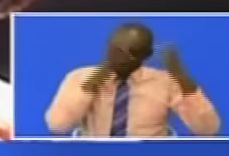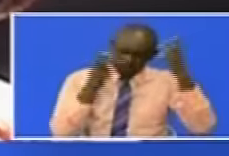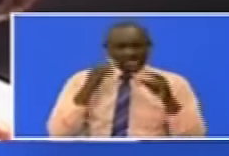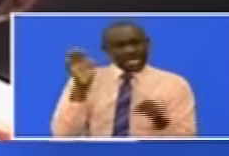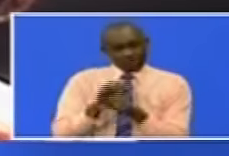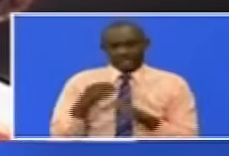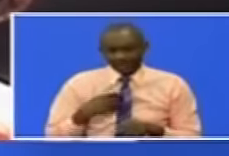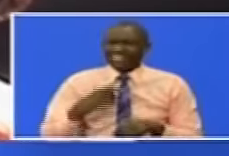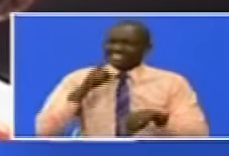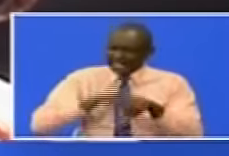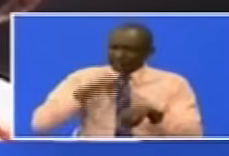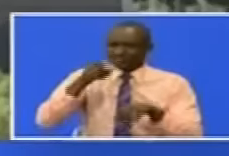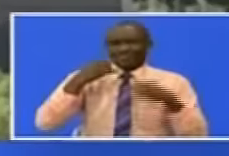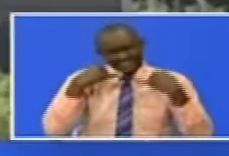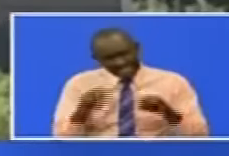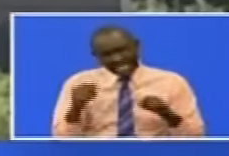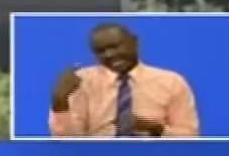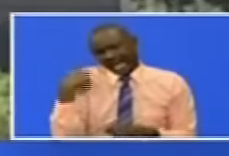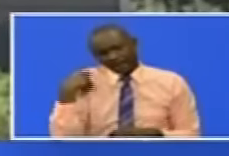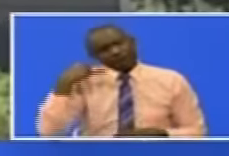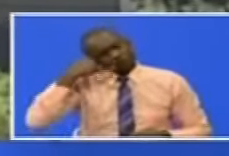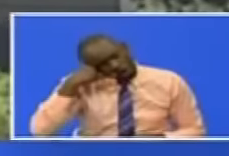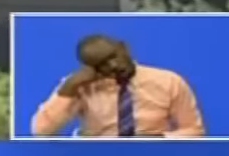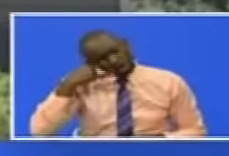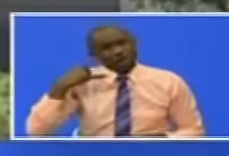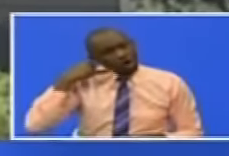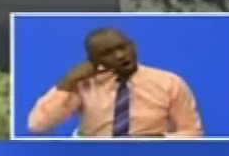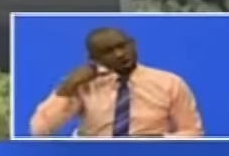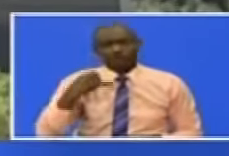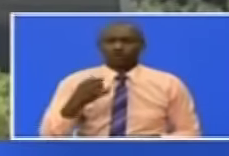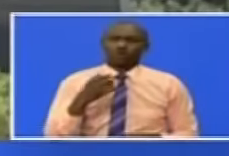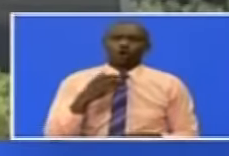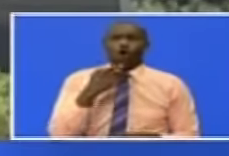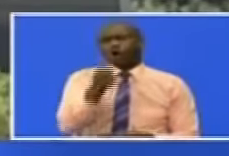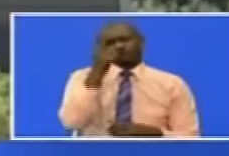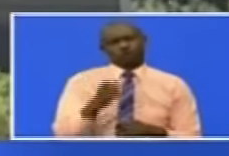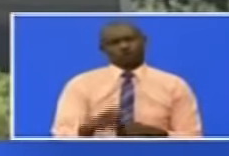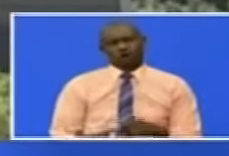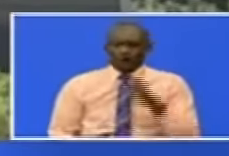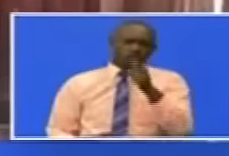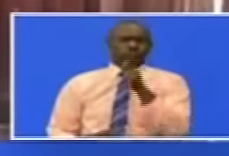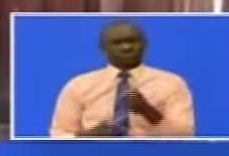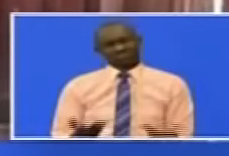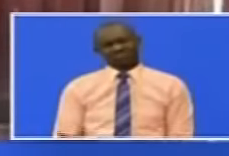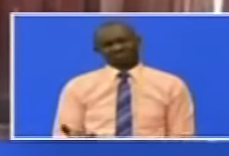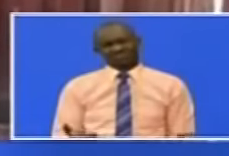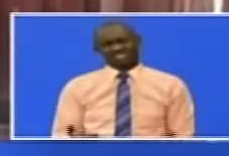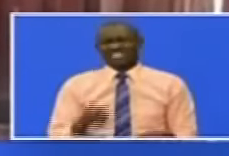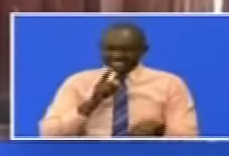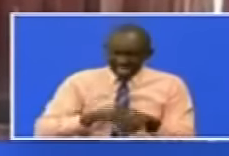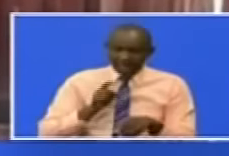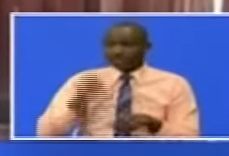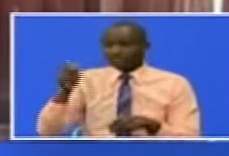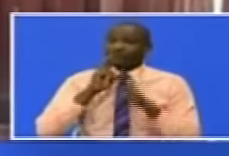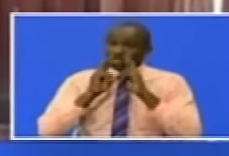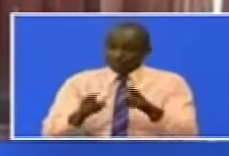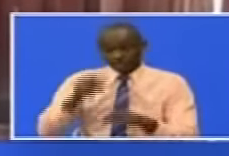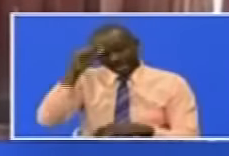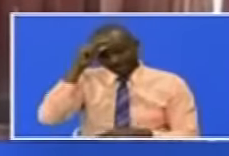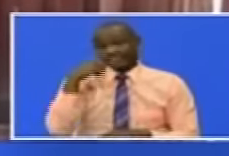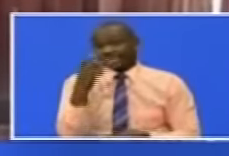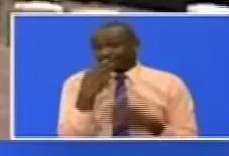kwani kila wakijaribu nambari ya simu walioipiga awali wakampata, hawampati tena. Baada ya kupiga ripoti kwa